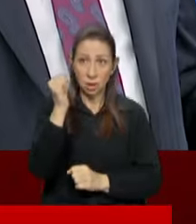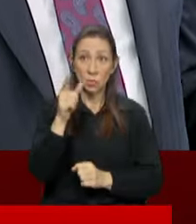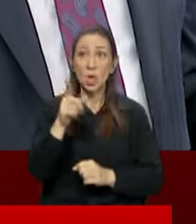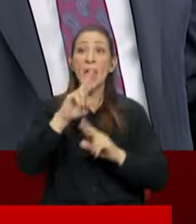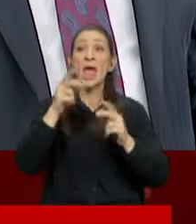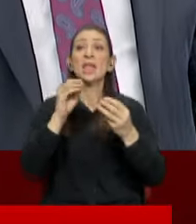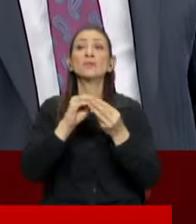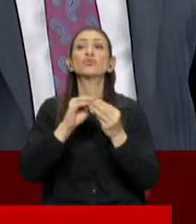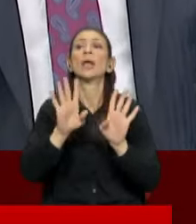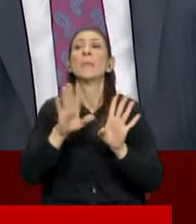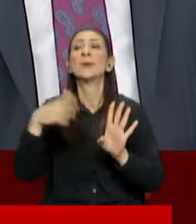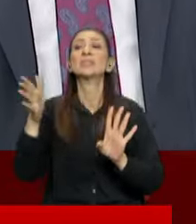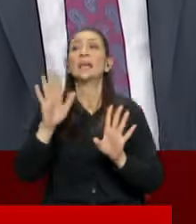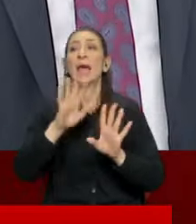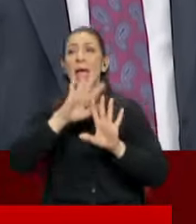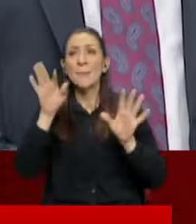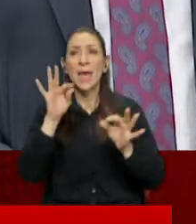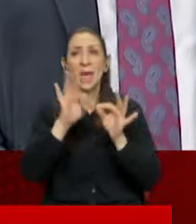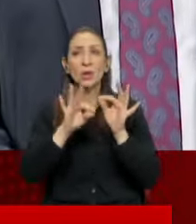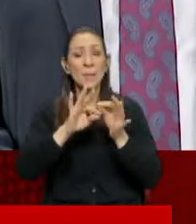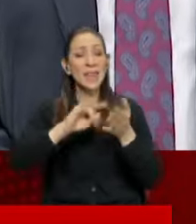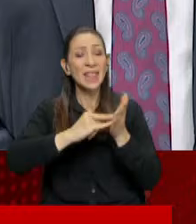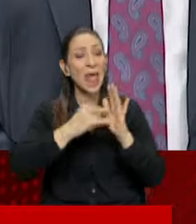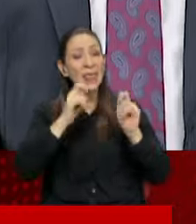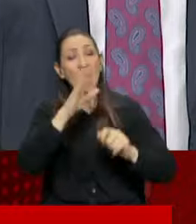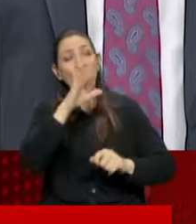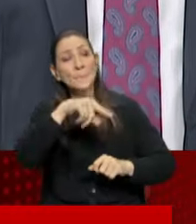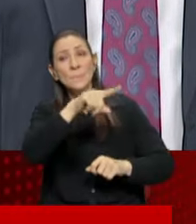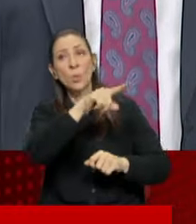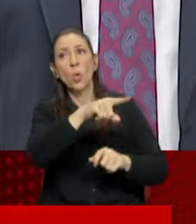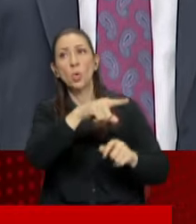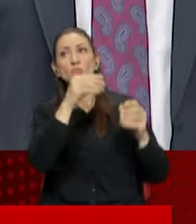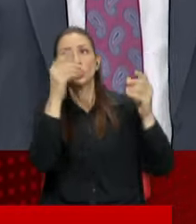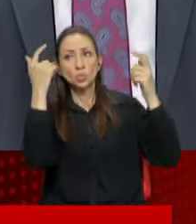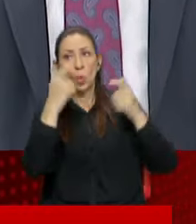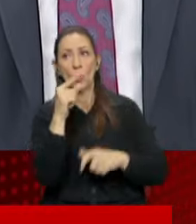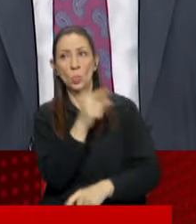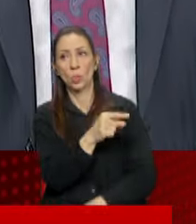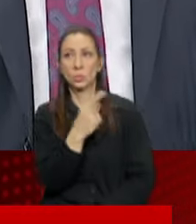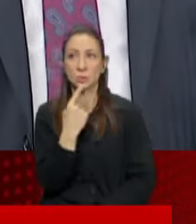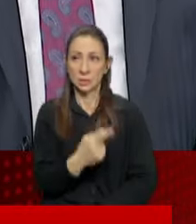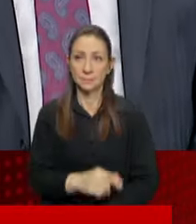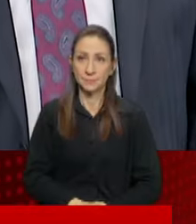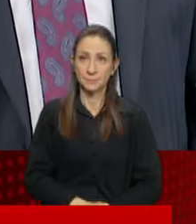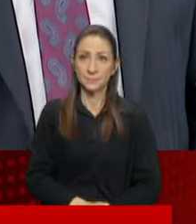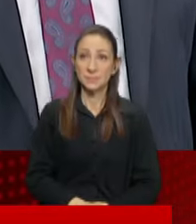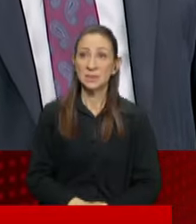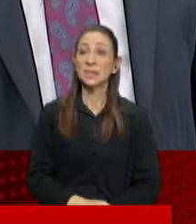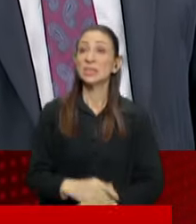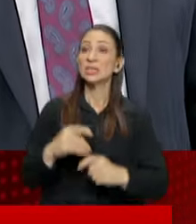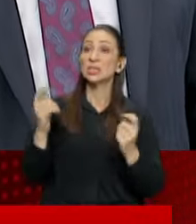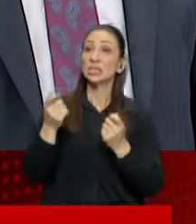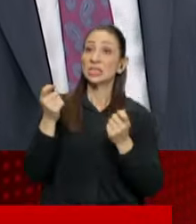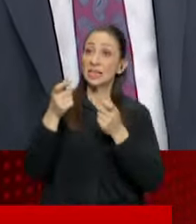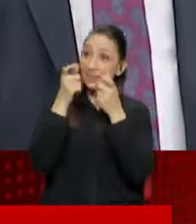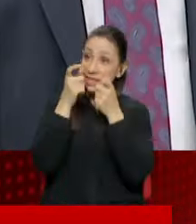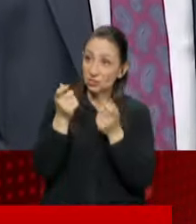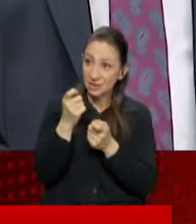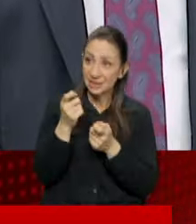ne esnaf ne başkası. Tamamen ekonomiyi idare eden bir zihniyet diyelim yani ona. Çalışanlara dikkat